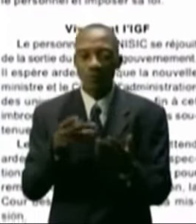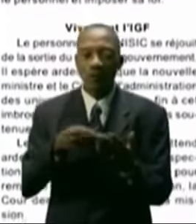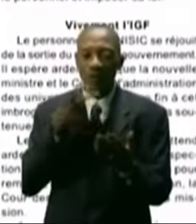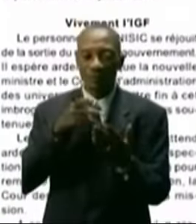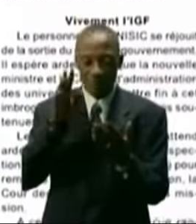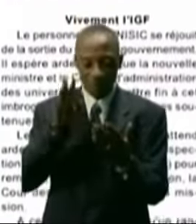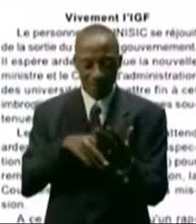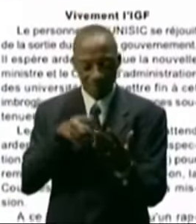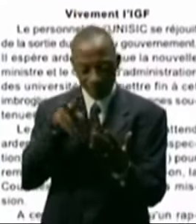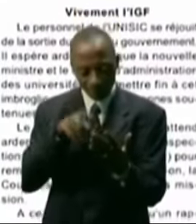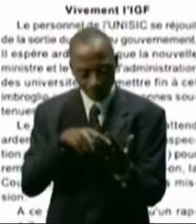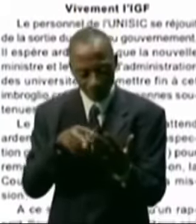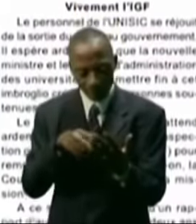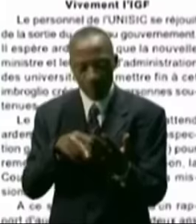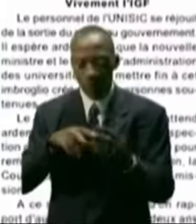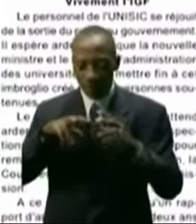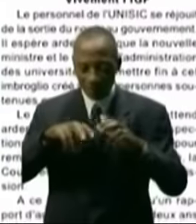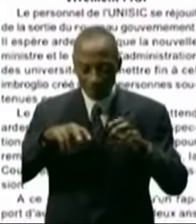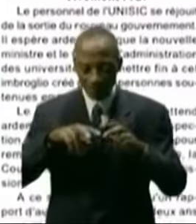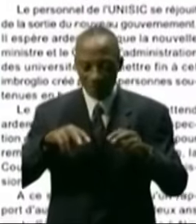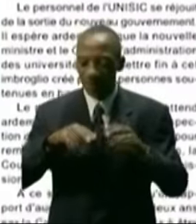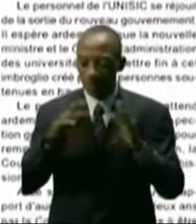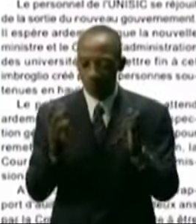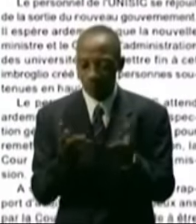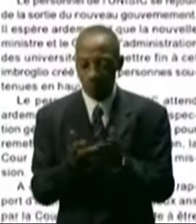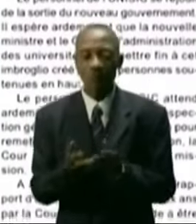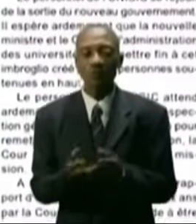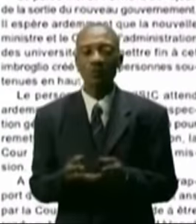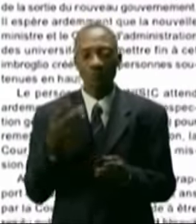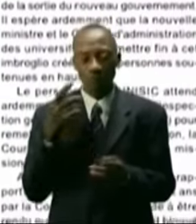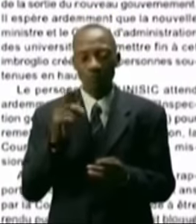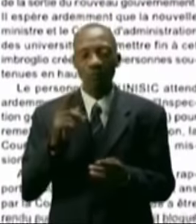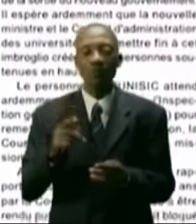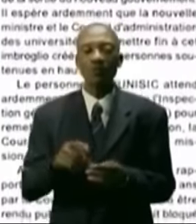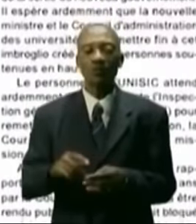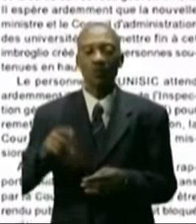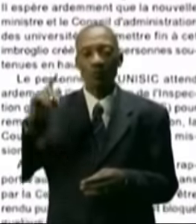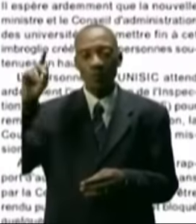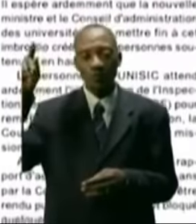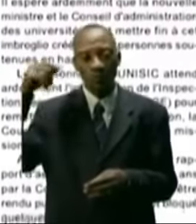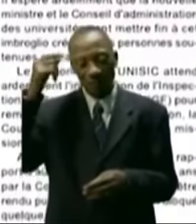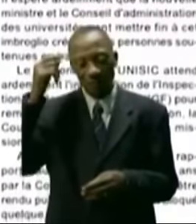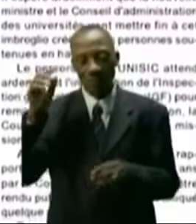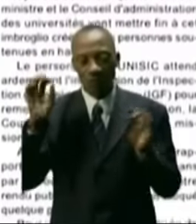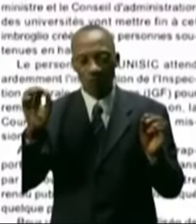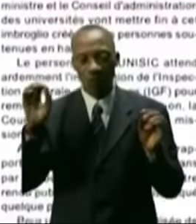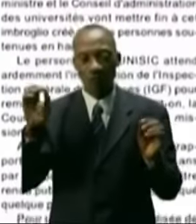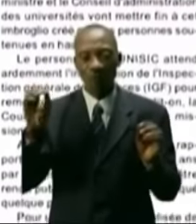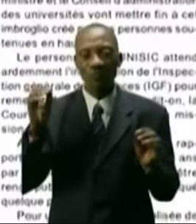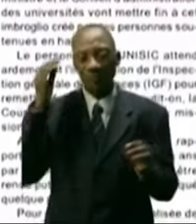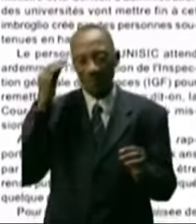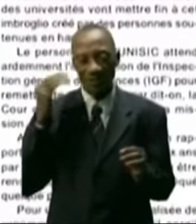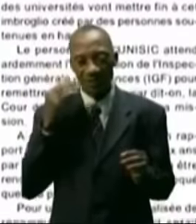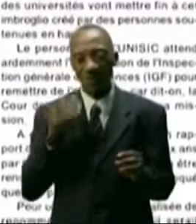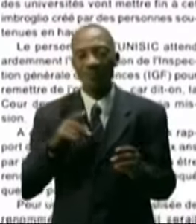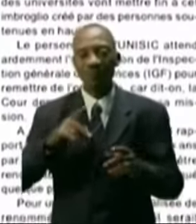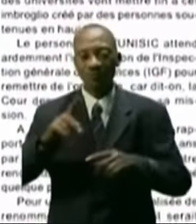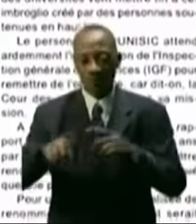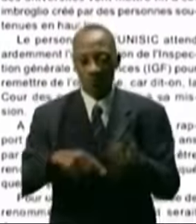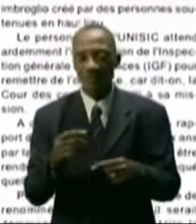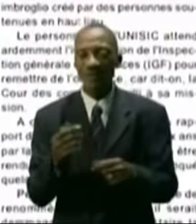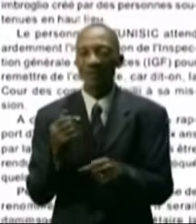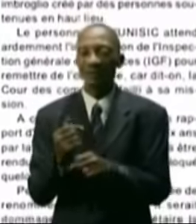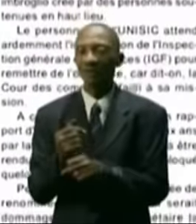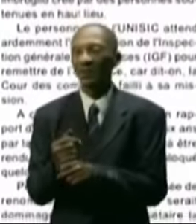la communication. Chaque jour ou presque, ce n'est point un euphémisme. Le comité de gestion dirigé par le